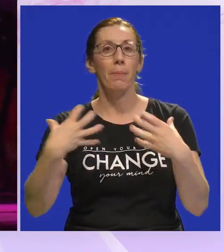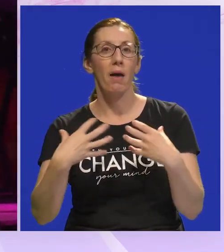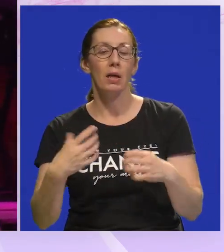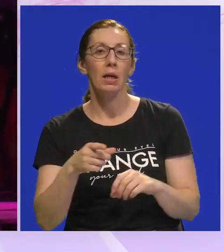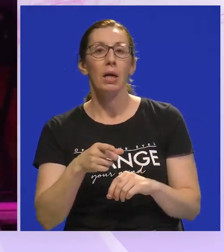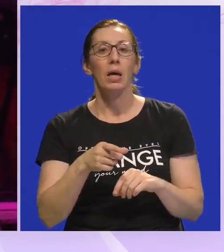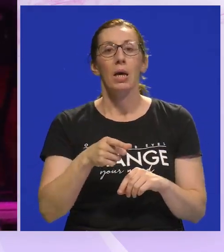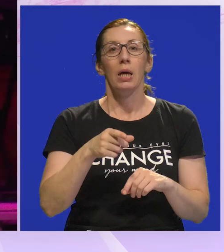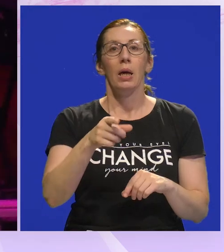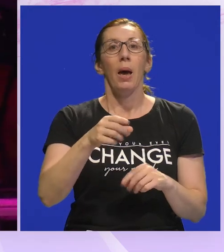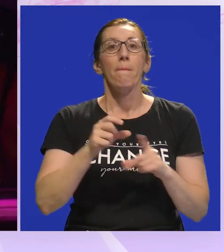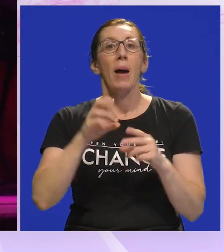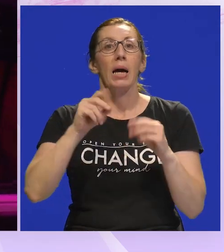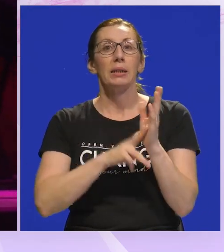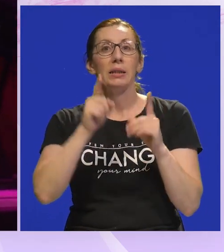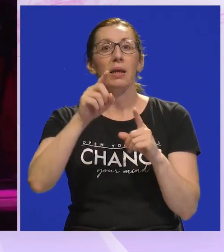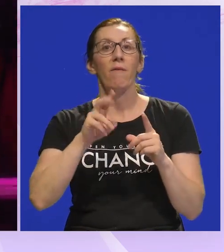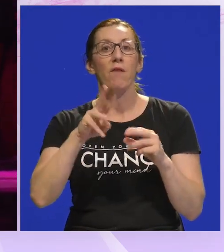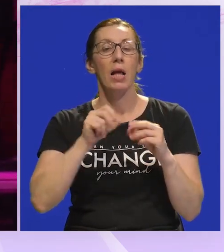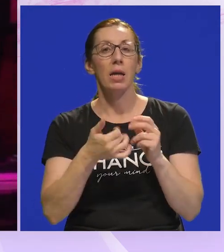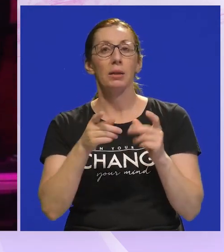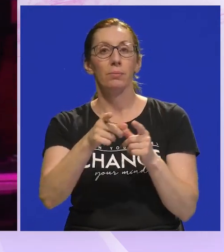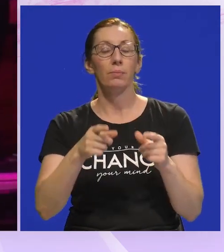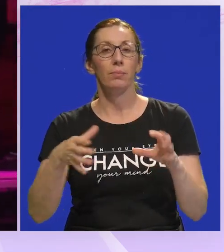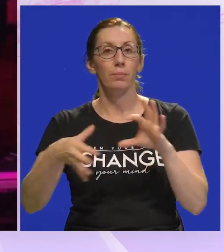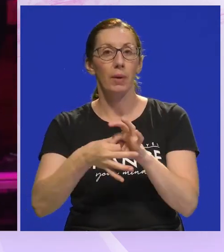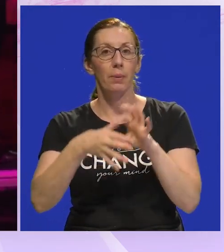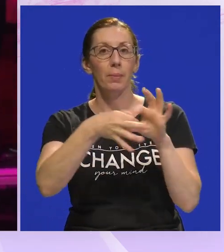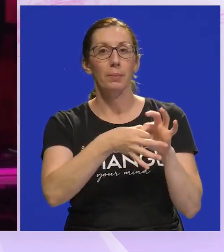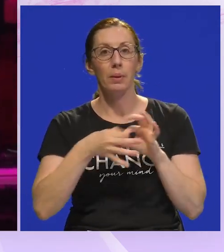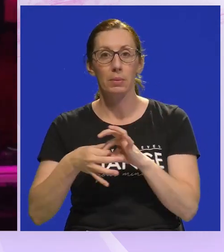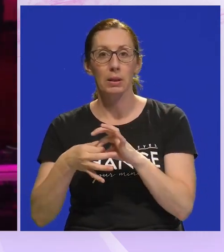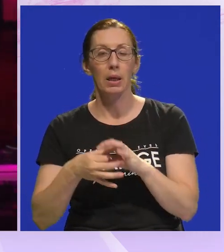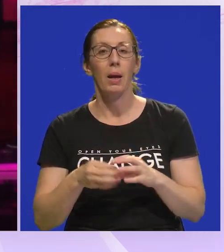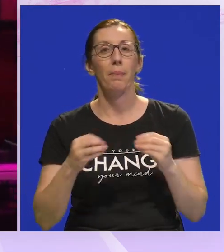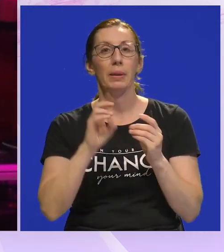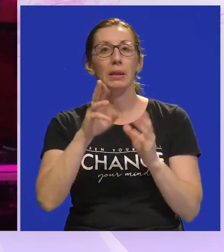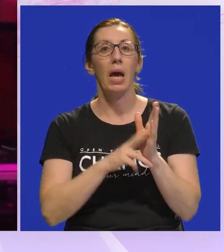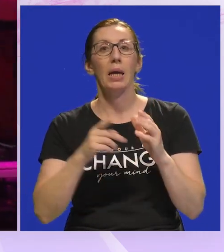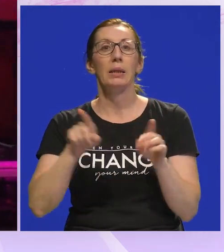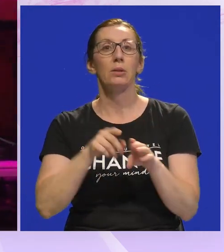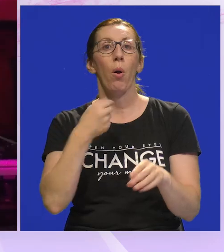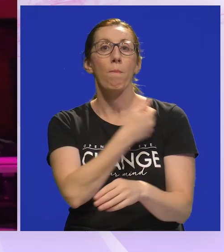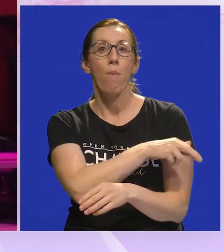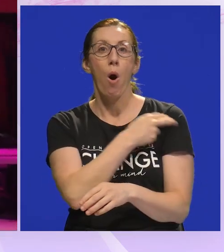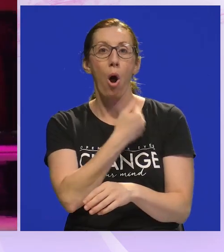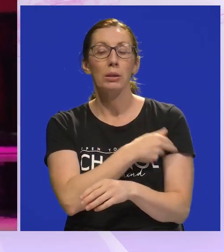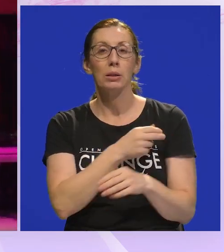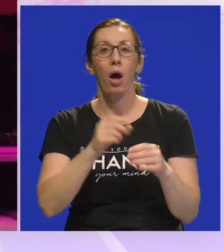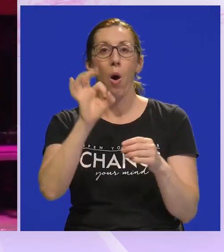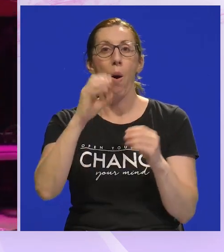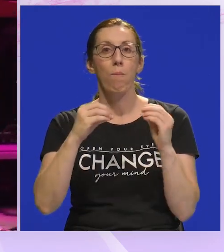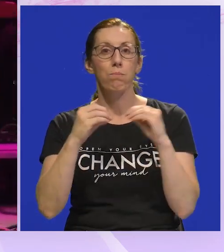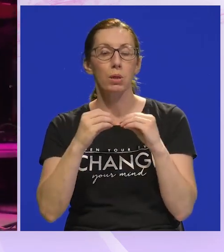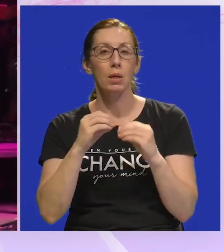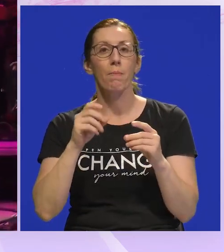zabavljala je grupa Parni Valjak, a zahvaljujući partnerima festivala, tvrtkama Bina Istra i Arena Hospitality Grupi,